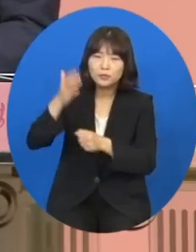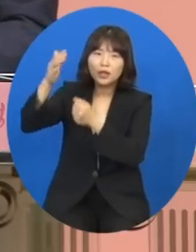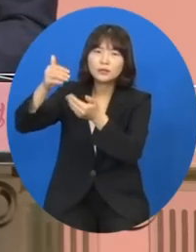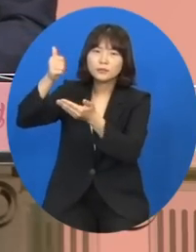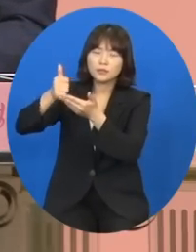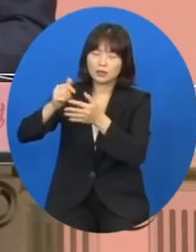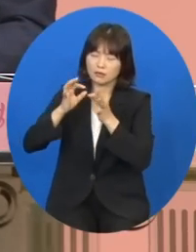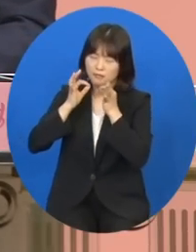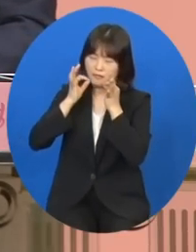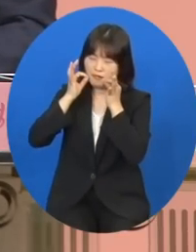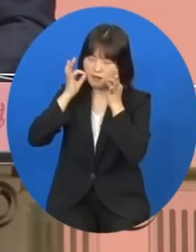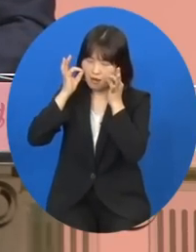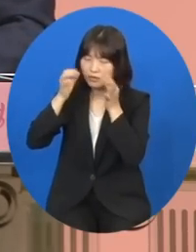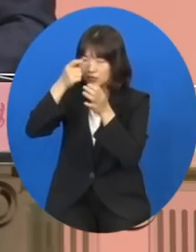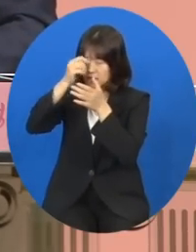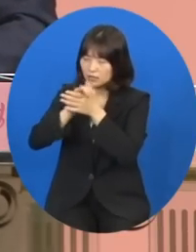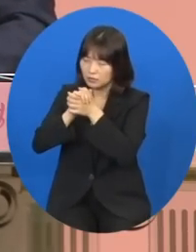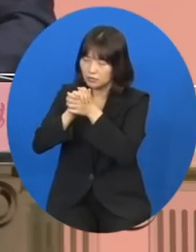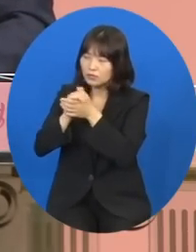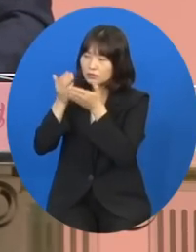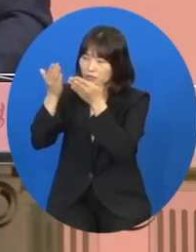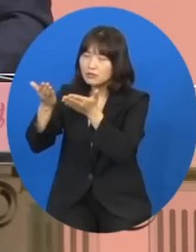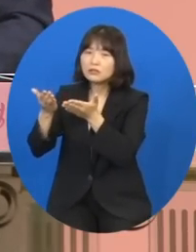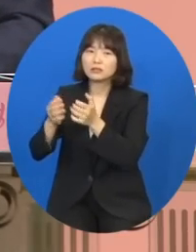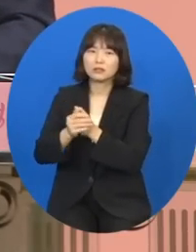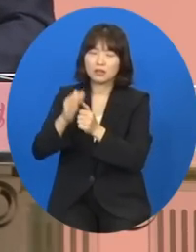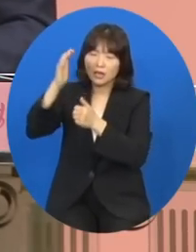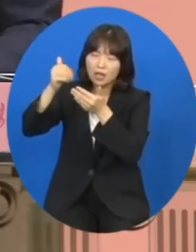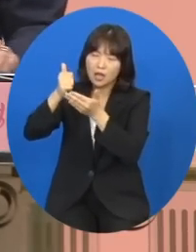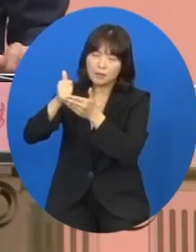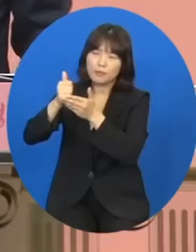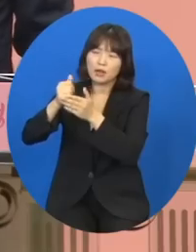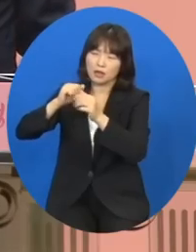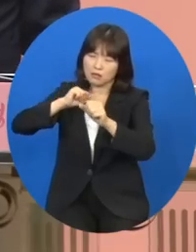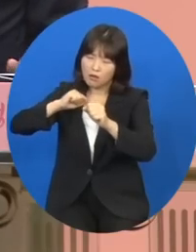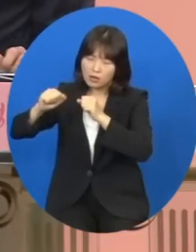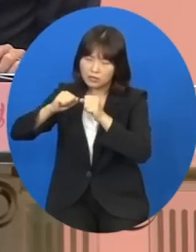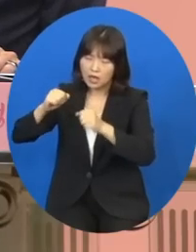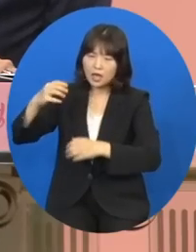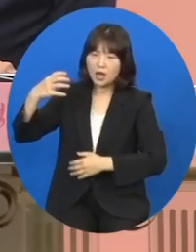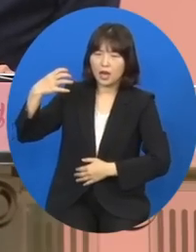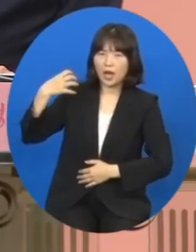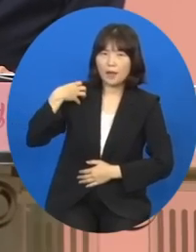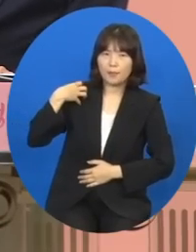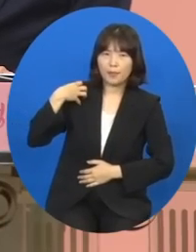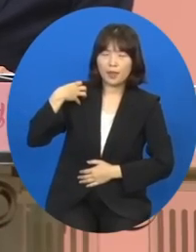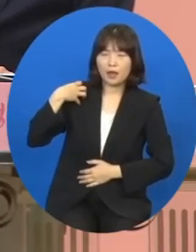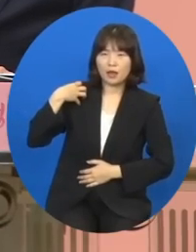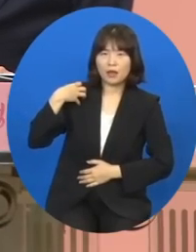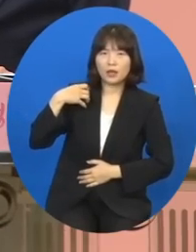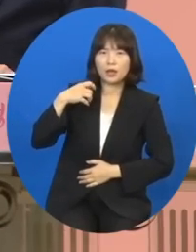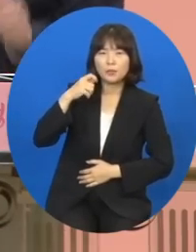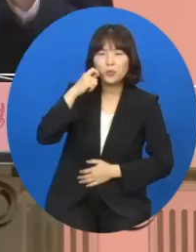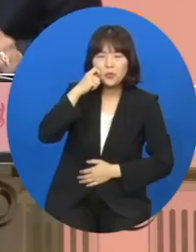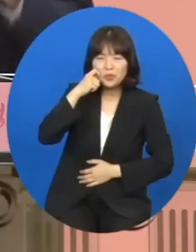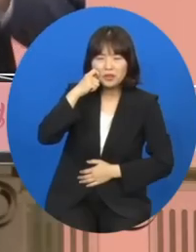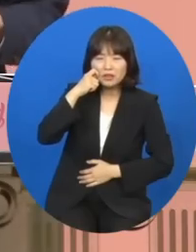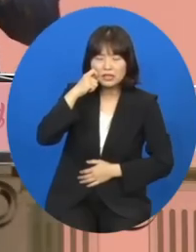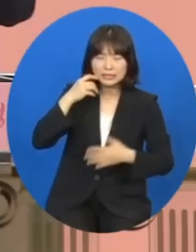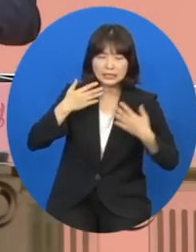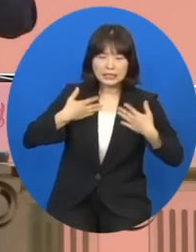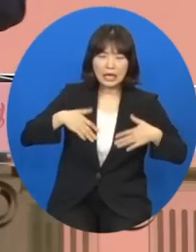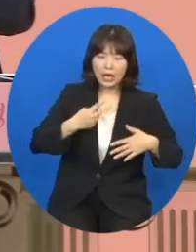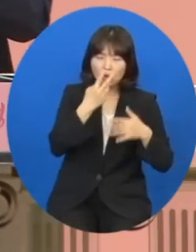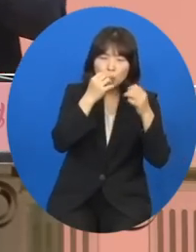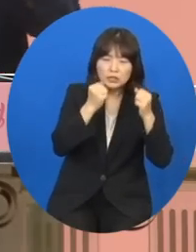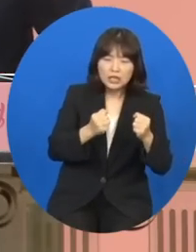간절히 매달리는 것은 하나님의 역사를 감당할 만한 일꾼이 되지 못한 어떤 약한 존재라는 의미가 아닙니다 이랬습니다